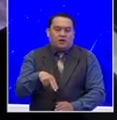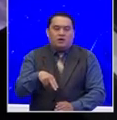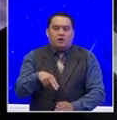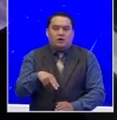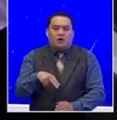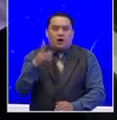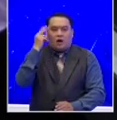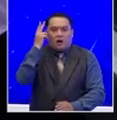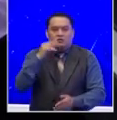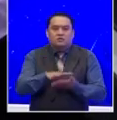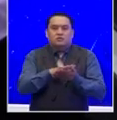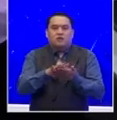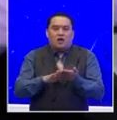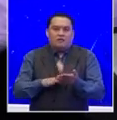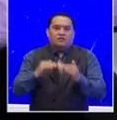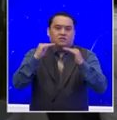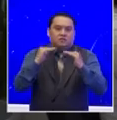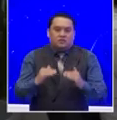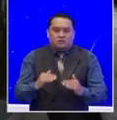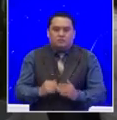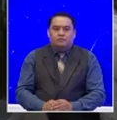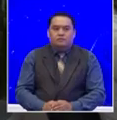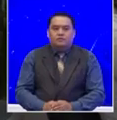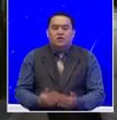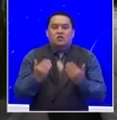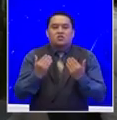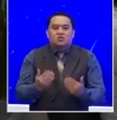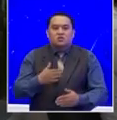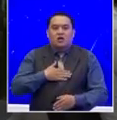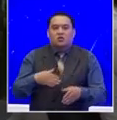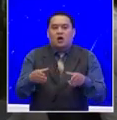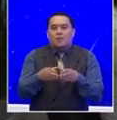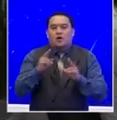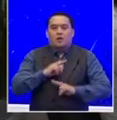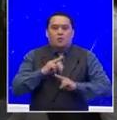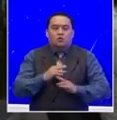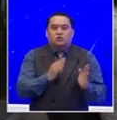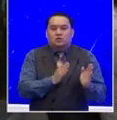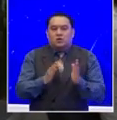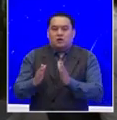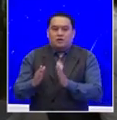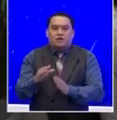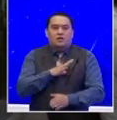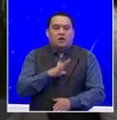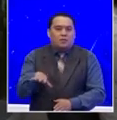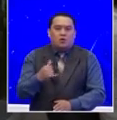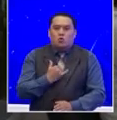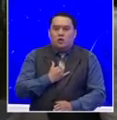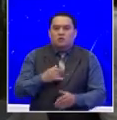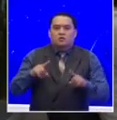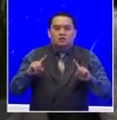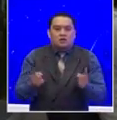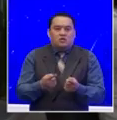положения количество заявок значительно снизилось. В данный период времени наша компания работает в штатном режиме. У нас не было